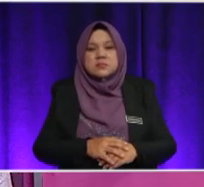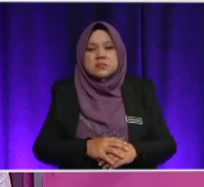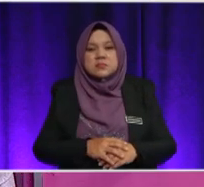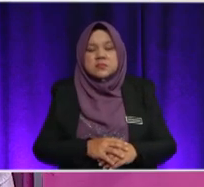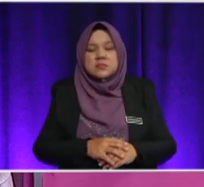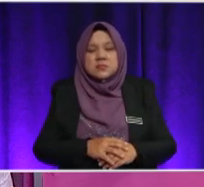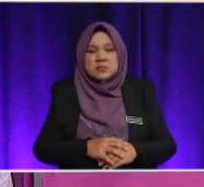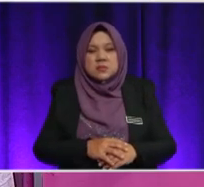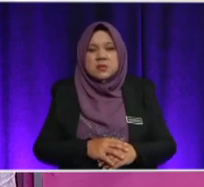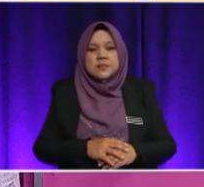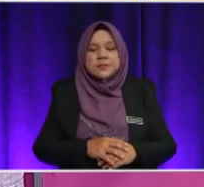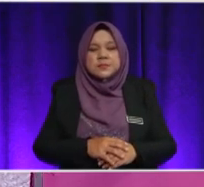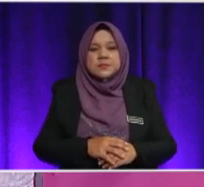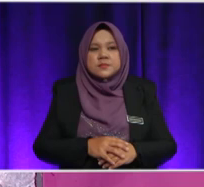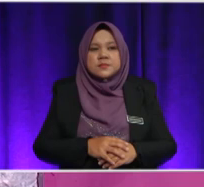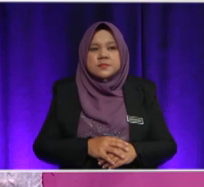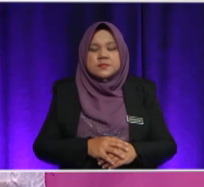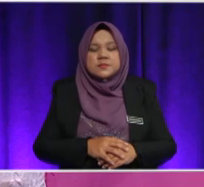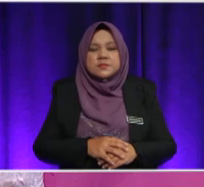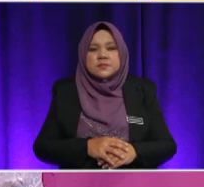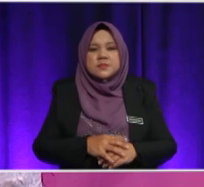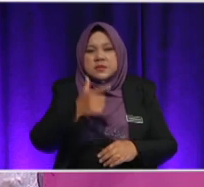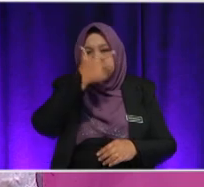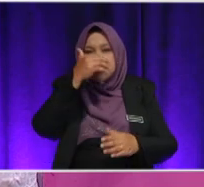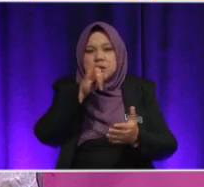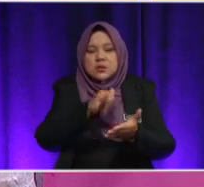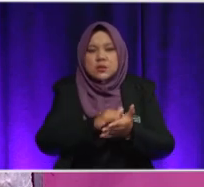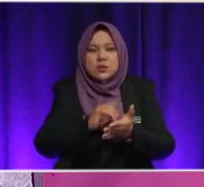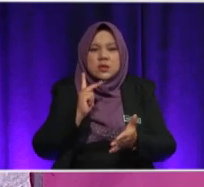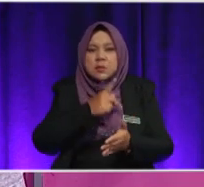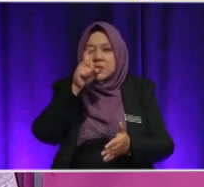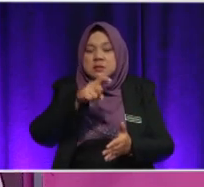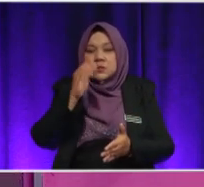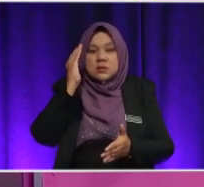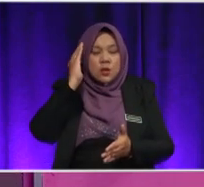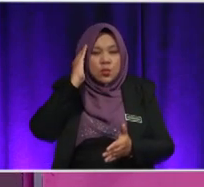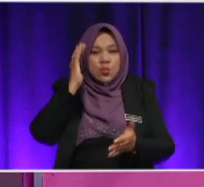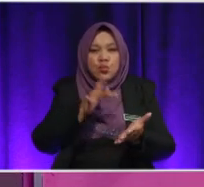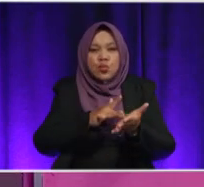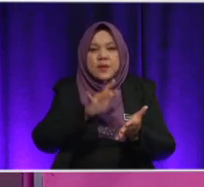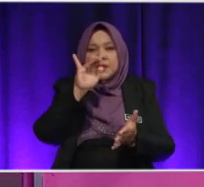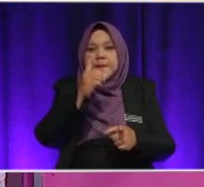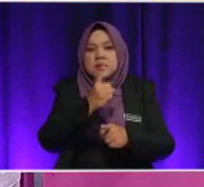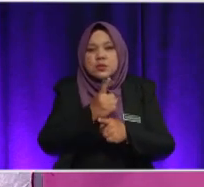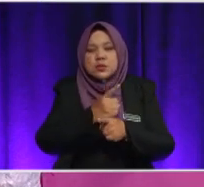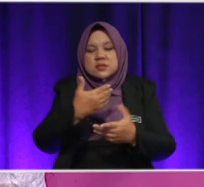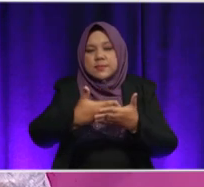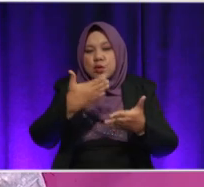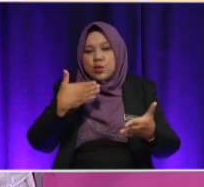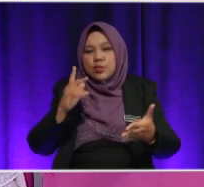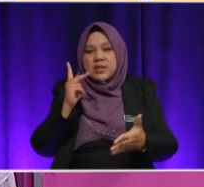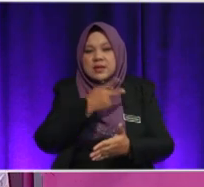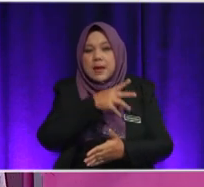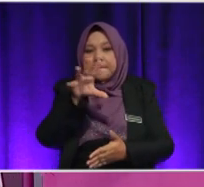naik Alahan lah oke maka sebab itu kita karena tahu ya ubah-ubah teh yang betul sebelum kita ambil yang